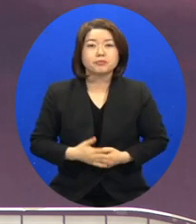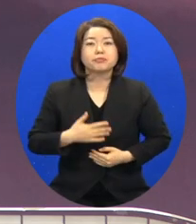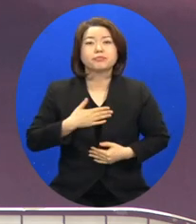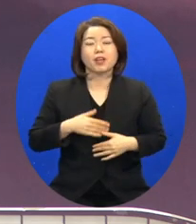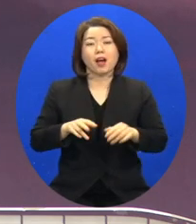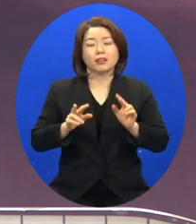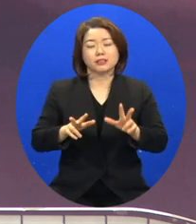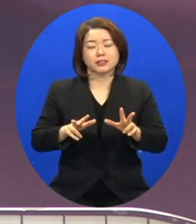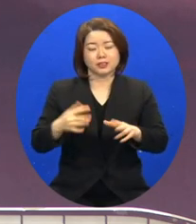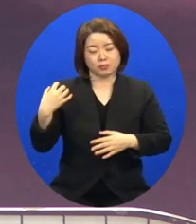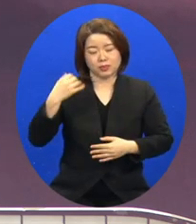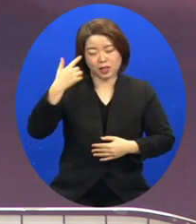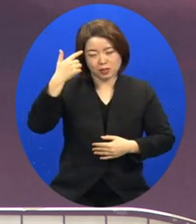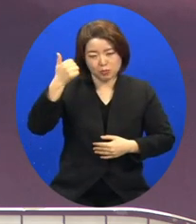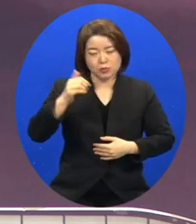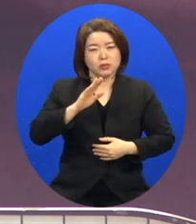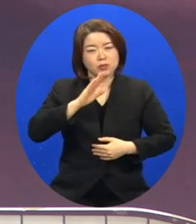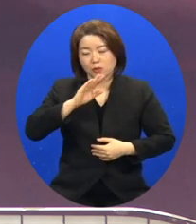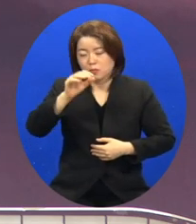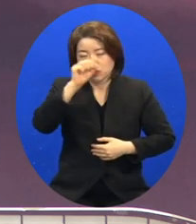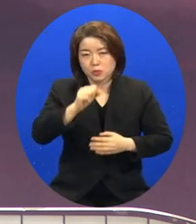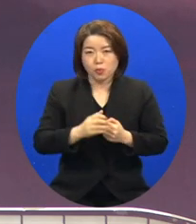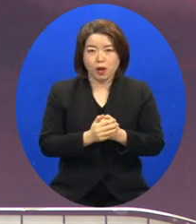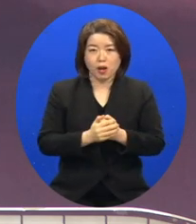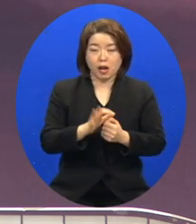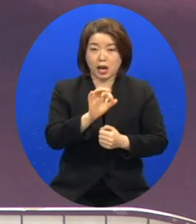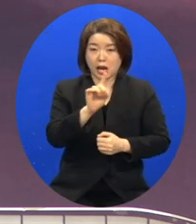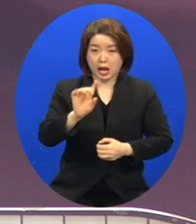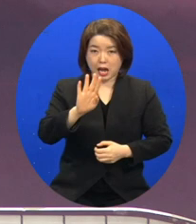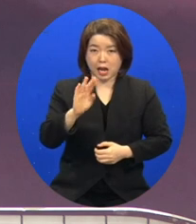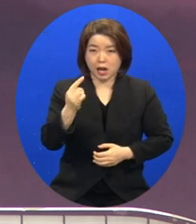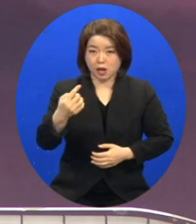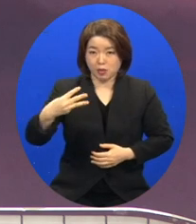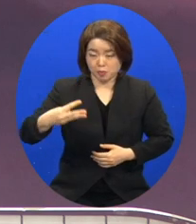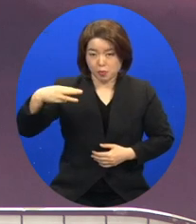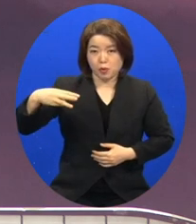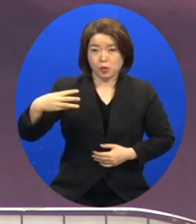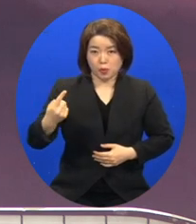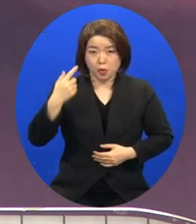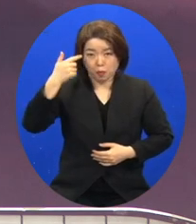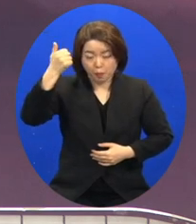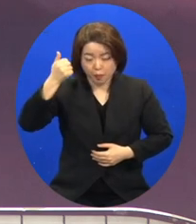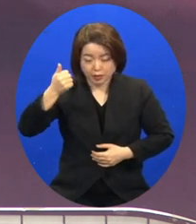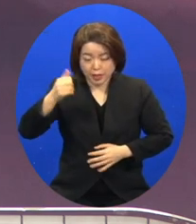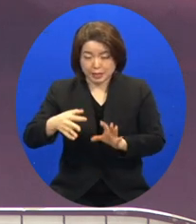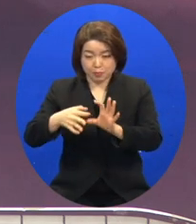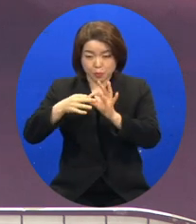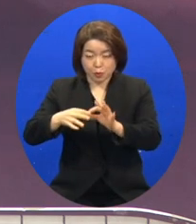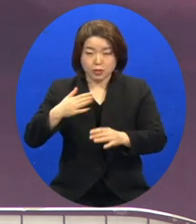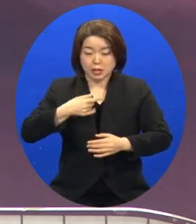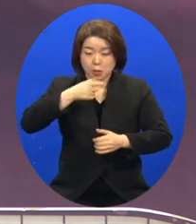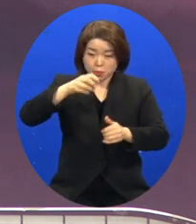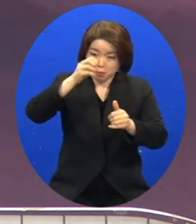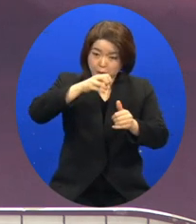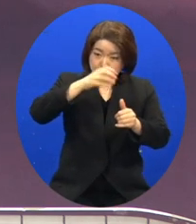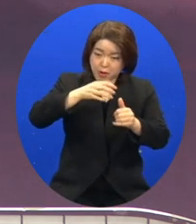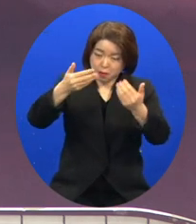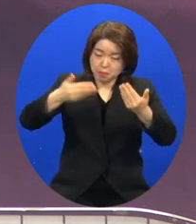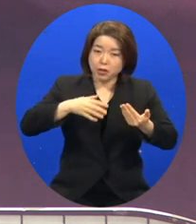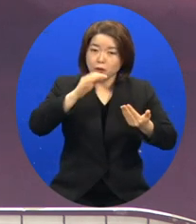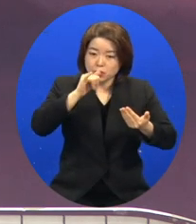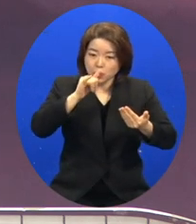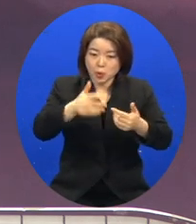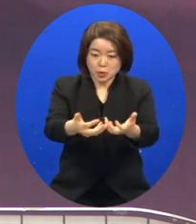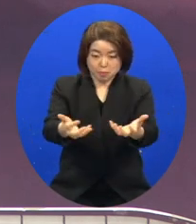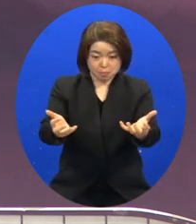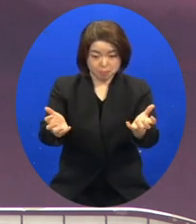단위 목사가 너무 좋아 나나 벌로 목사님 통해서 세례 받았어 그런 다가 생겨서 아 불러봐 가